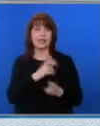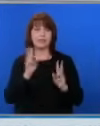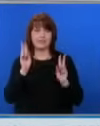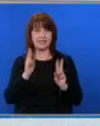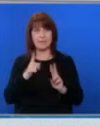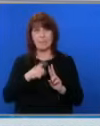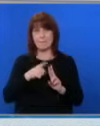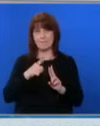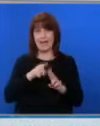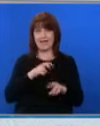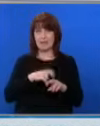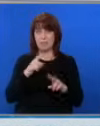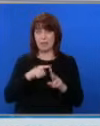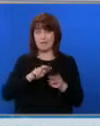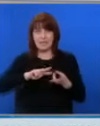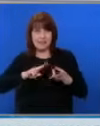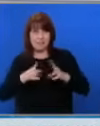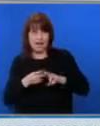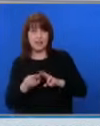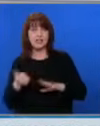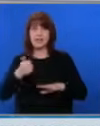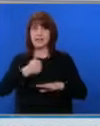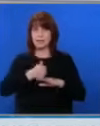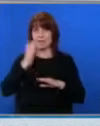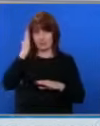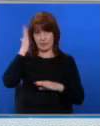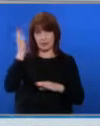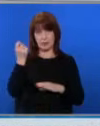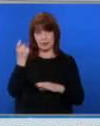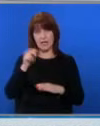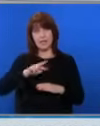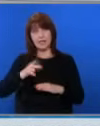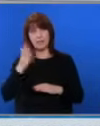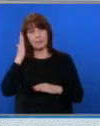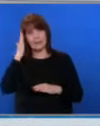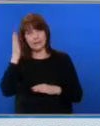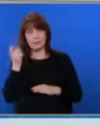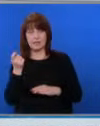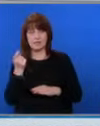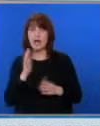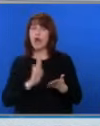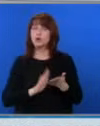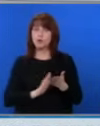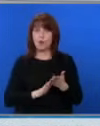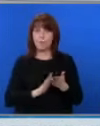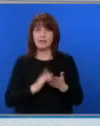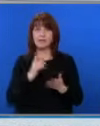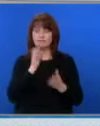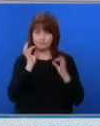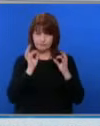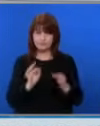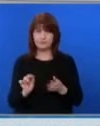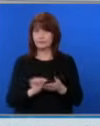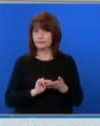ППДБ при завъртането ще стават съответно заместник министър-председател или министър-председател. В документа изрично е фиксиран,